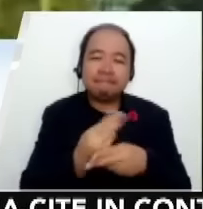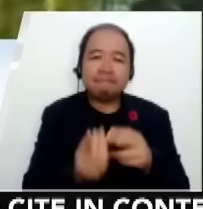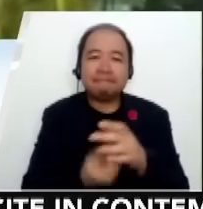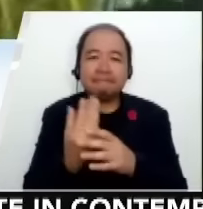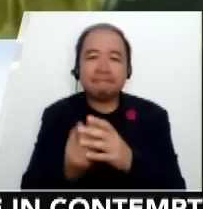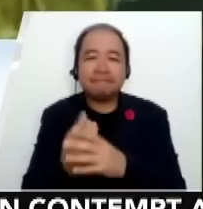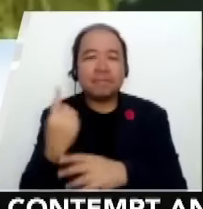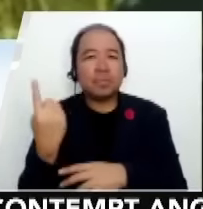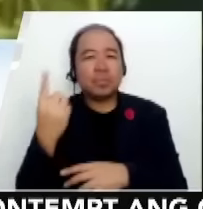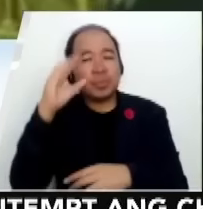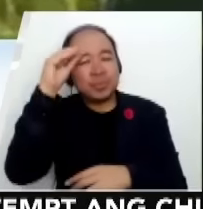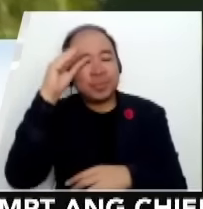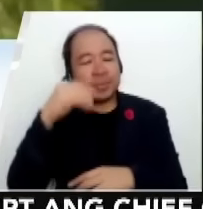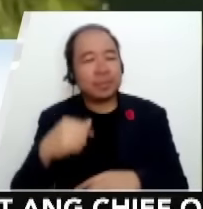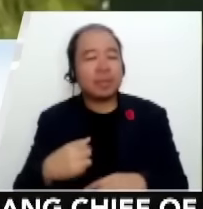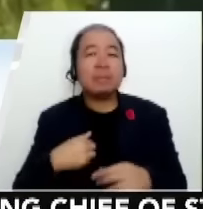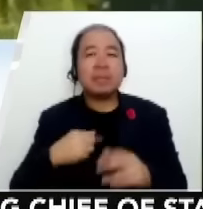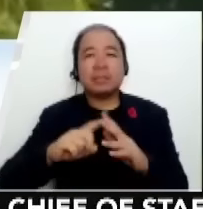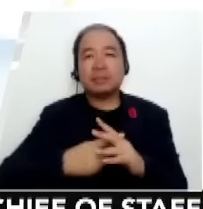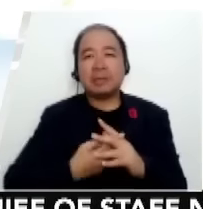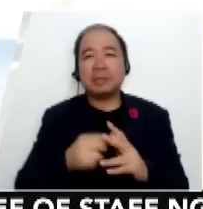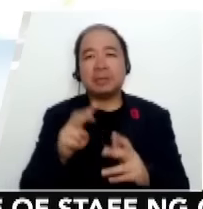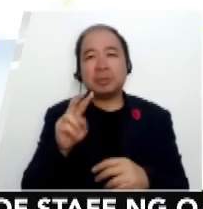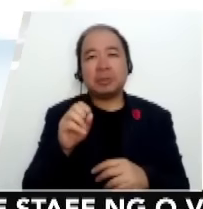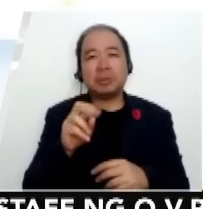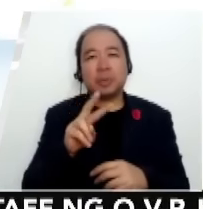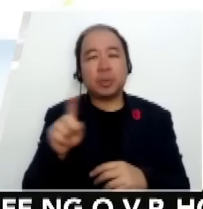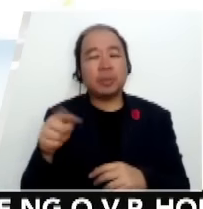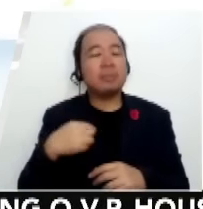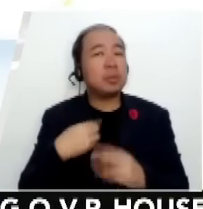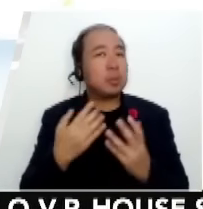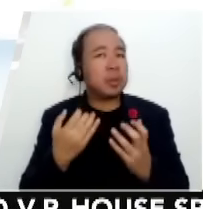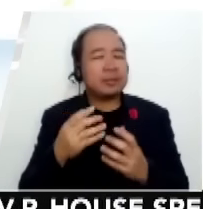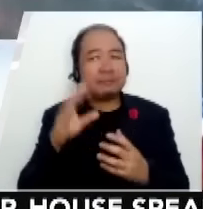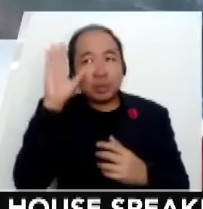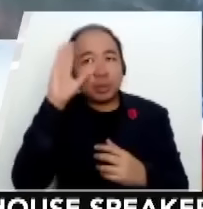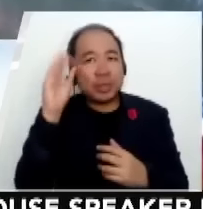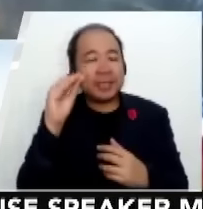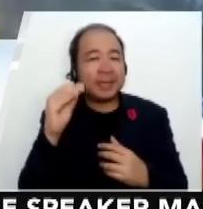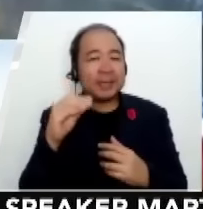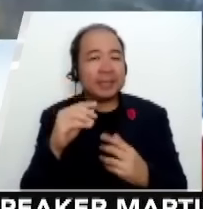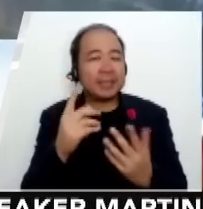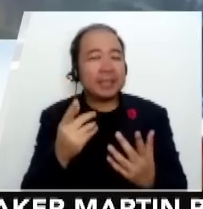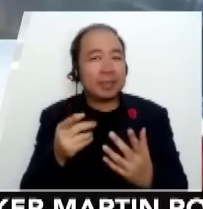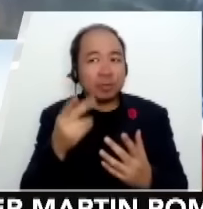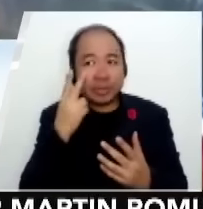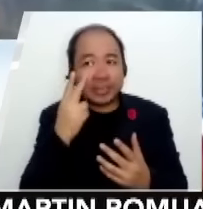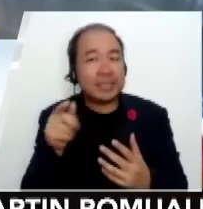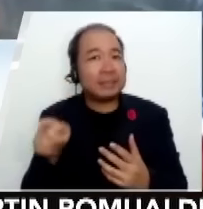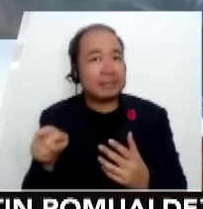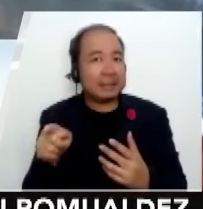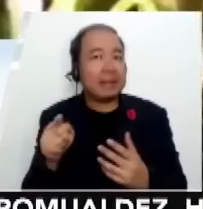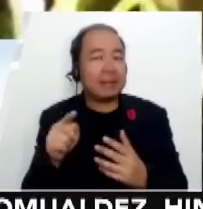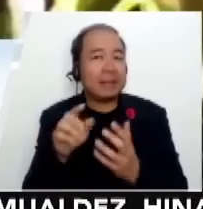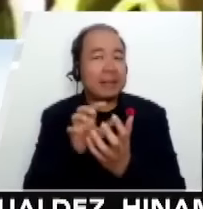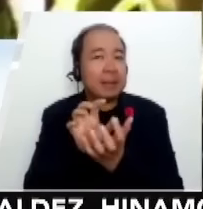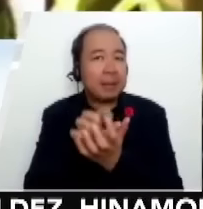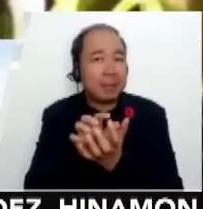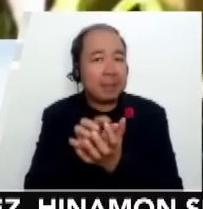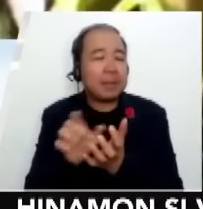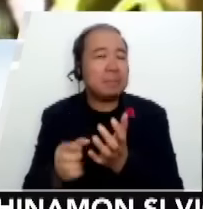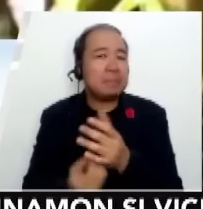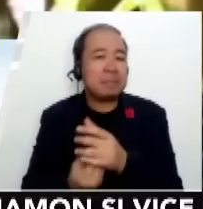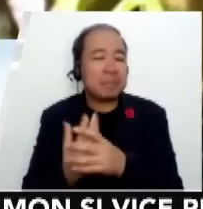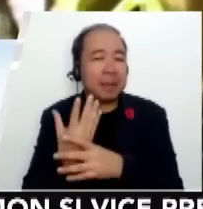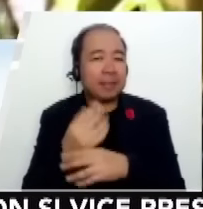ko mag-start ng something nagkakaiba. Kita ko yung carnivorous plant. Ang isa raw sa mga unang inalagaan ni Rafael, mga Venus